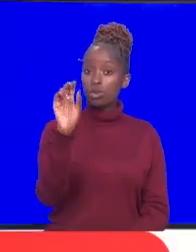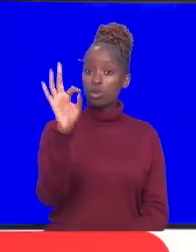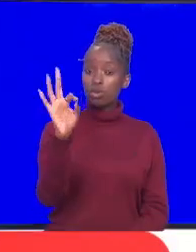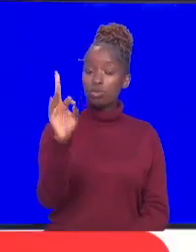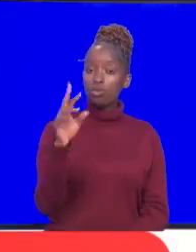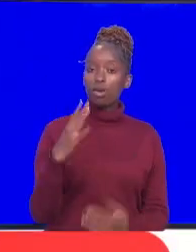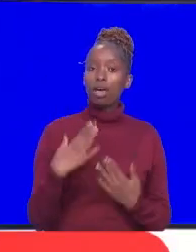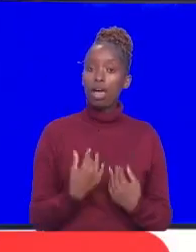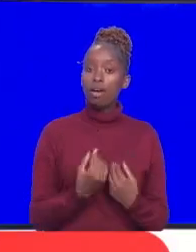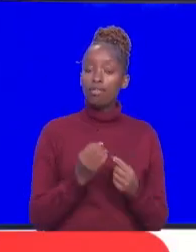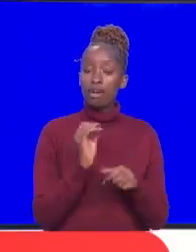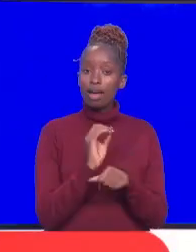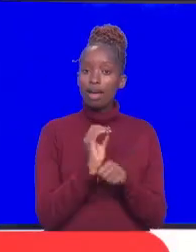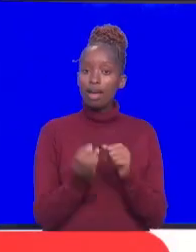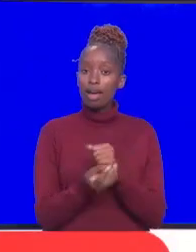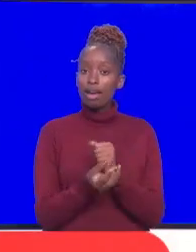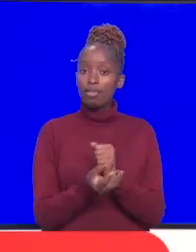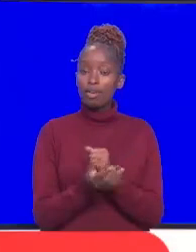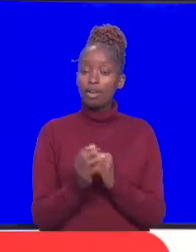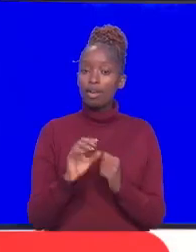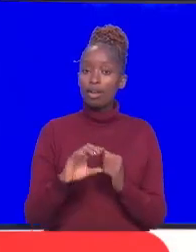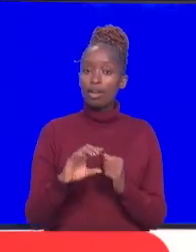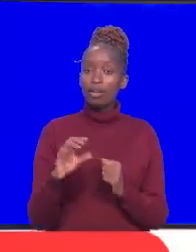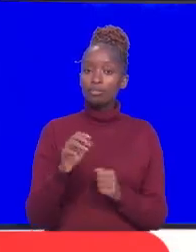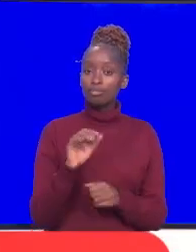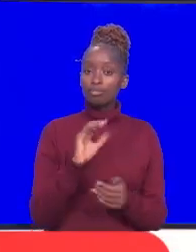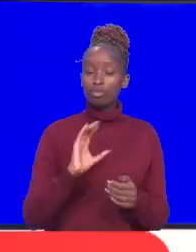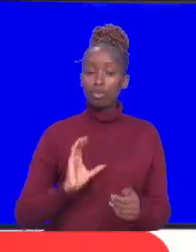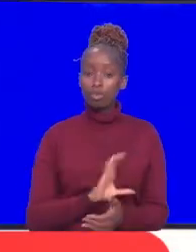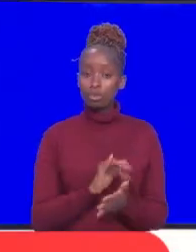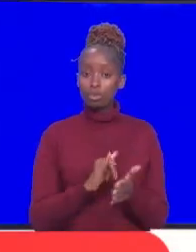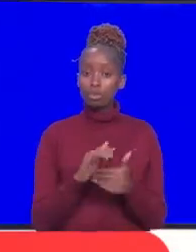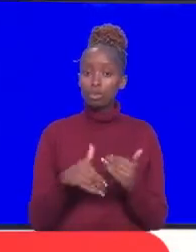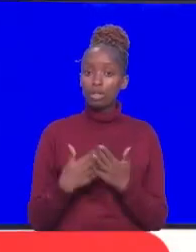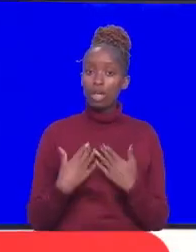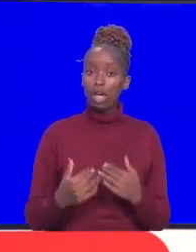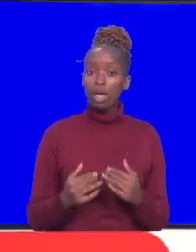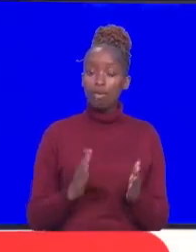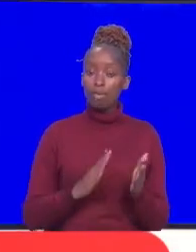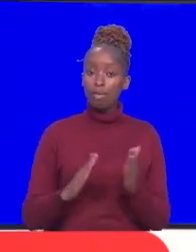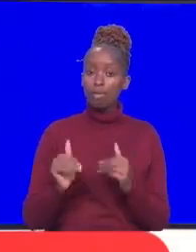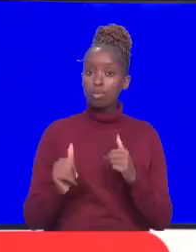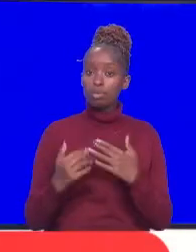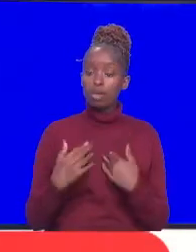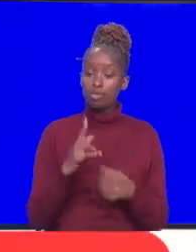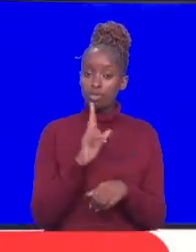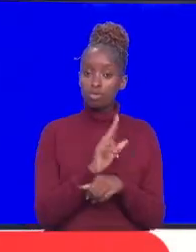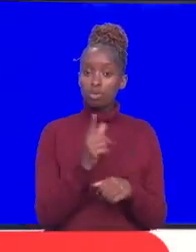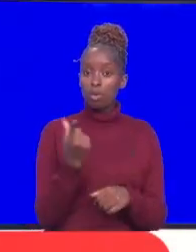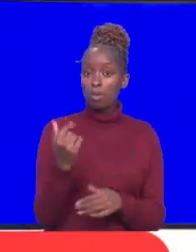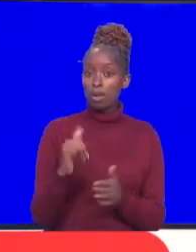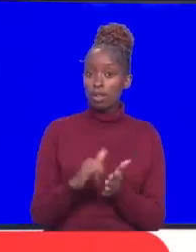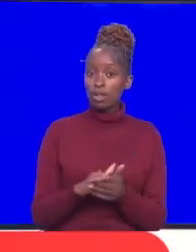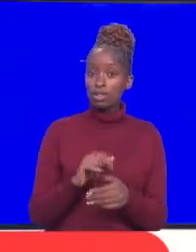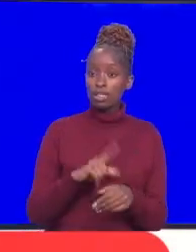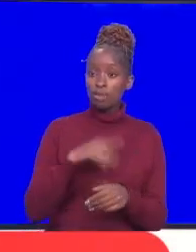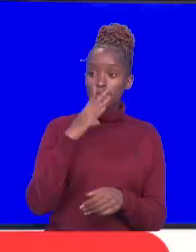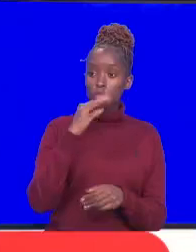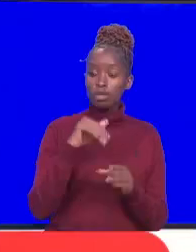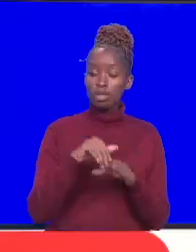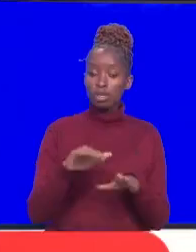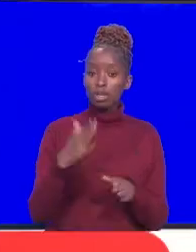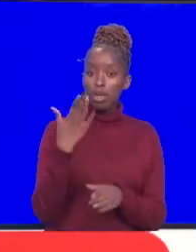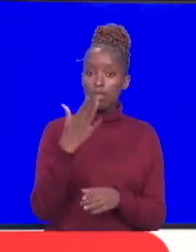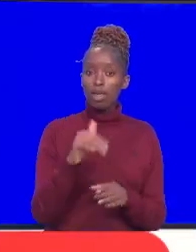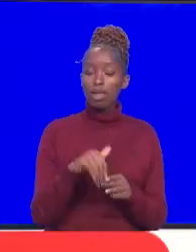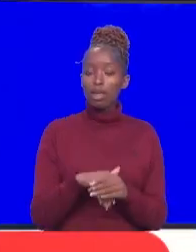NG-CDF kote nchini kuwa na mipango ya kimikakati ya matumizi ya busara ya fedha hizo. Akizungumza katika kiwanja cha Nembure